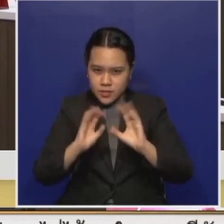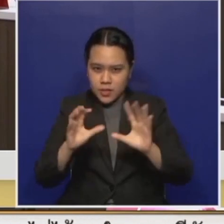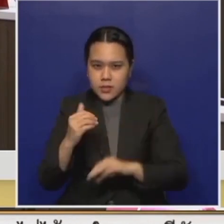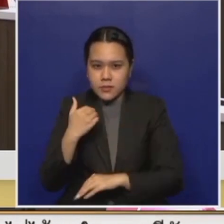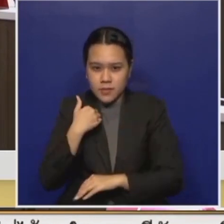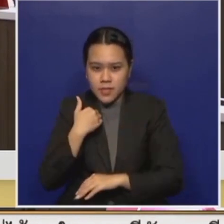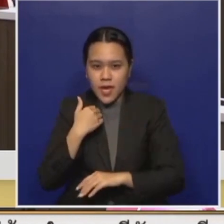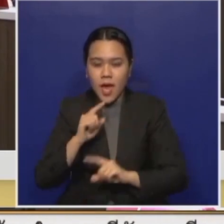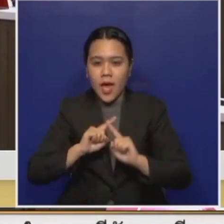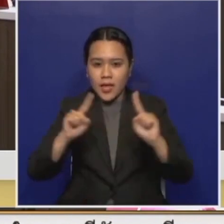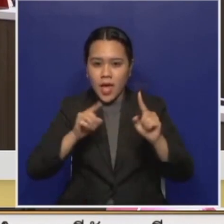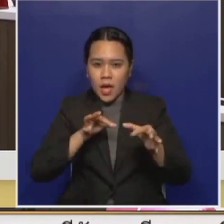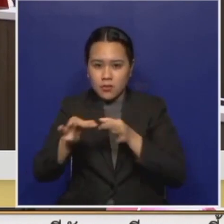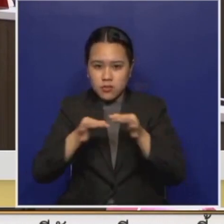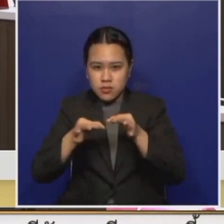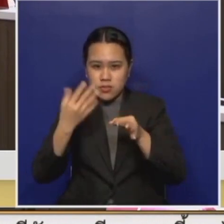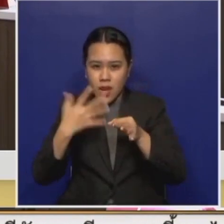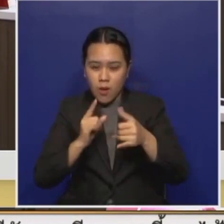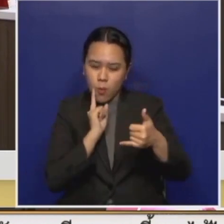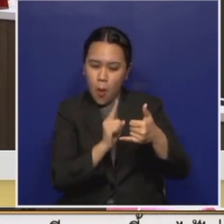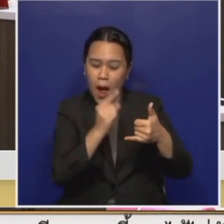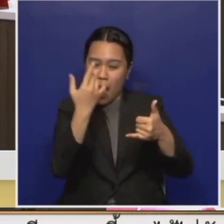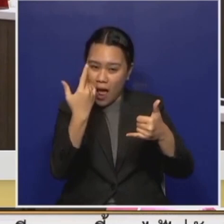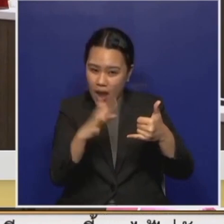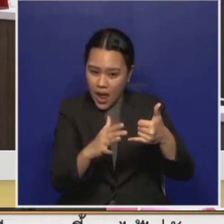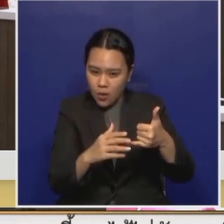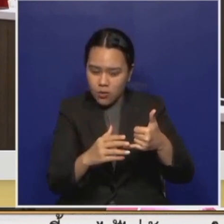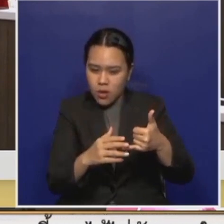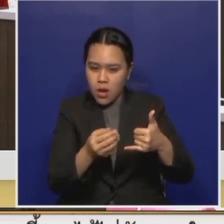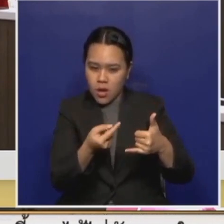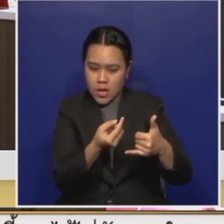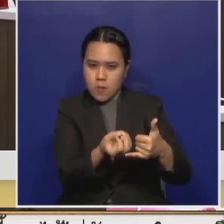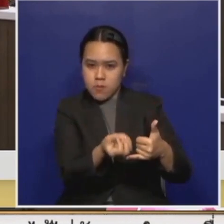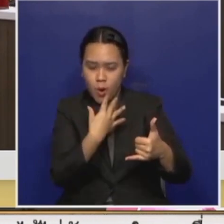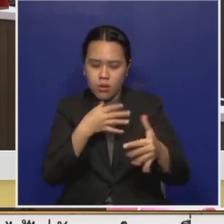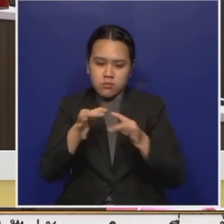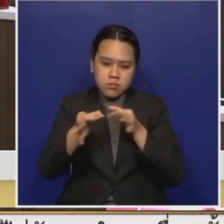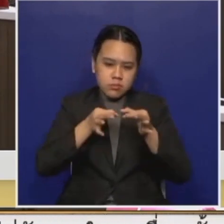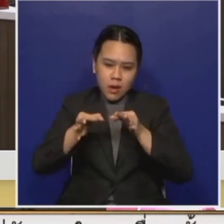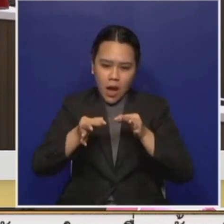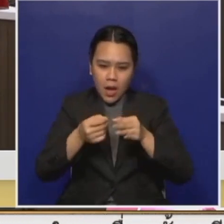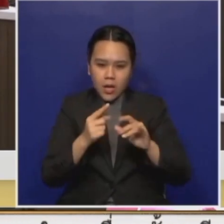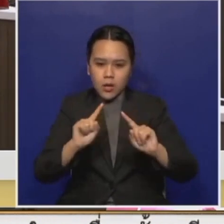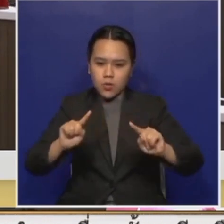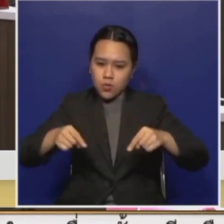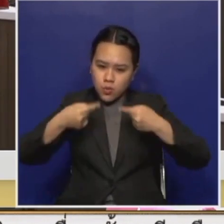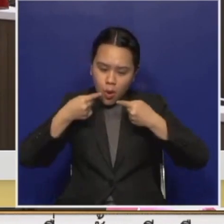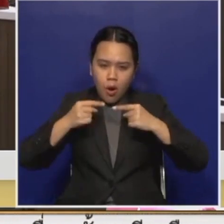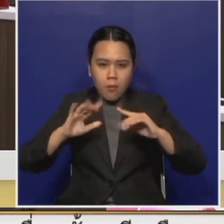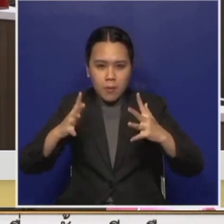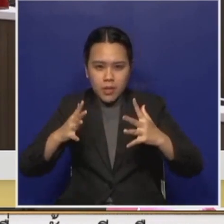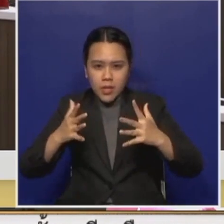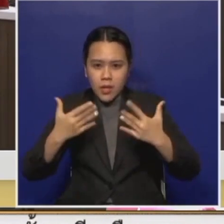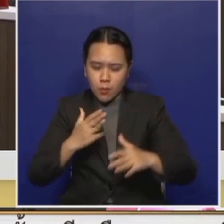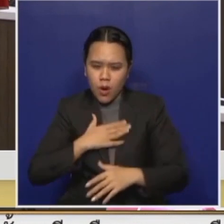ลาวหาไปไม่มคำที่แจงนะครับหรือคำตอบที่พึงพอใจกับพวกเรา